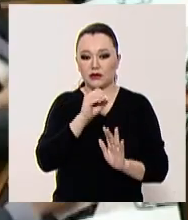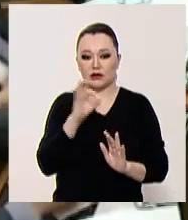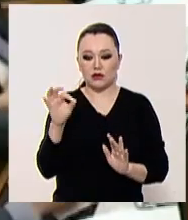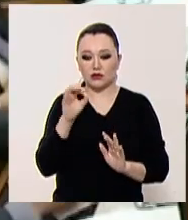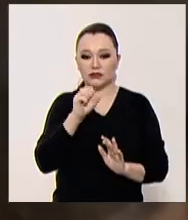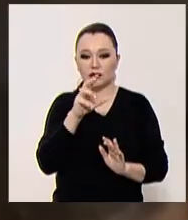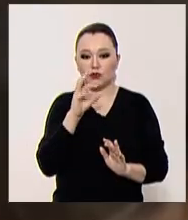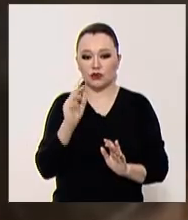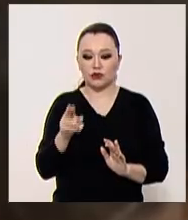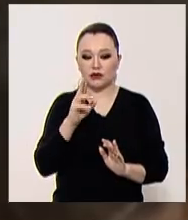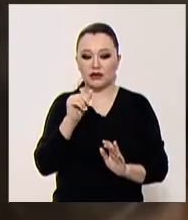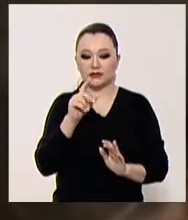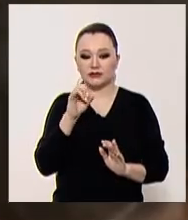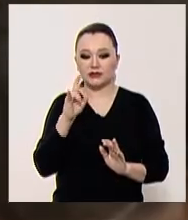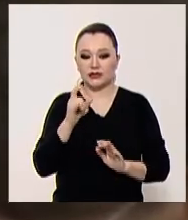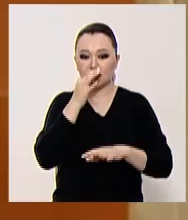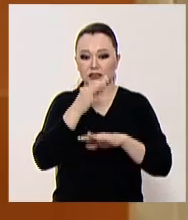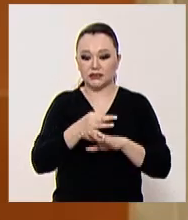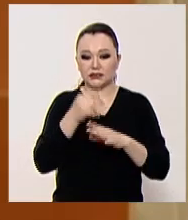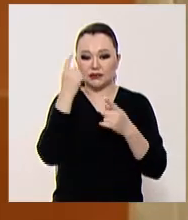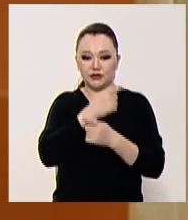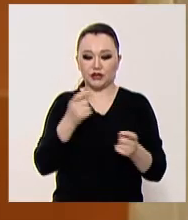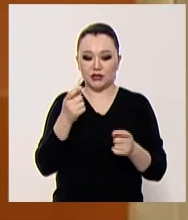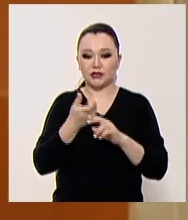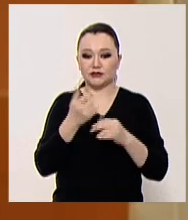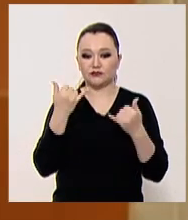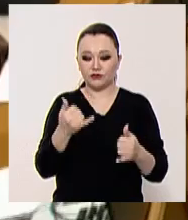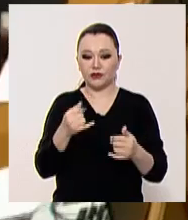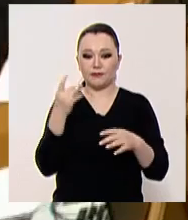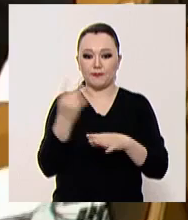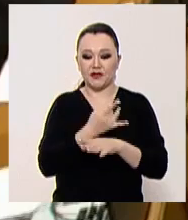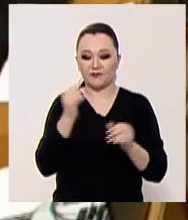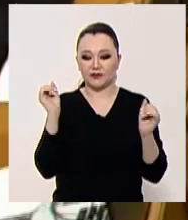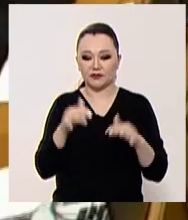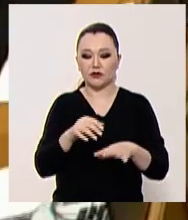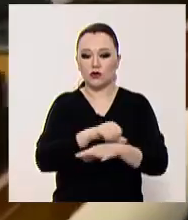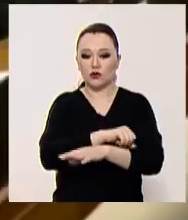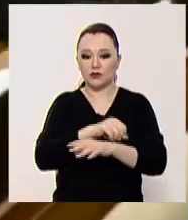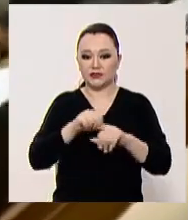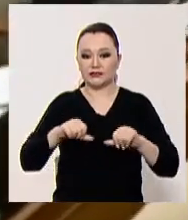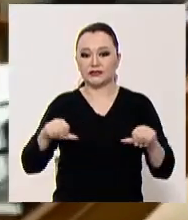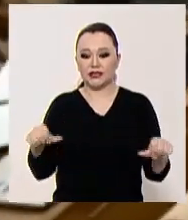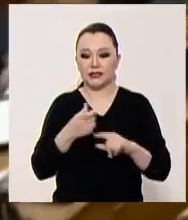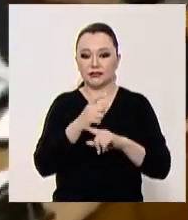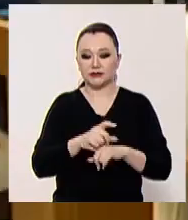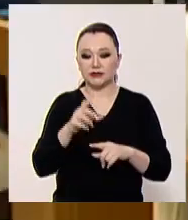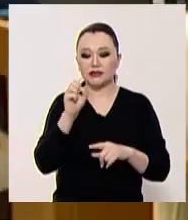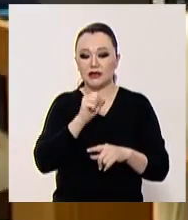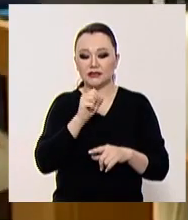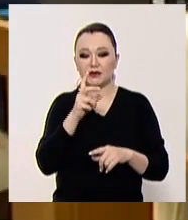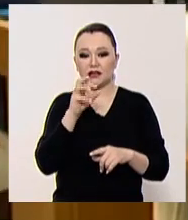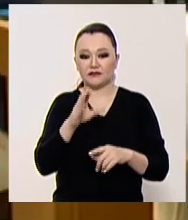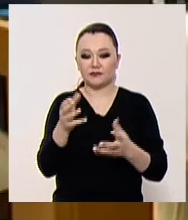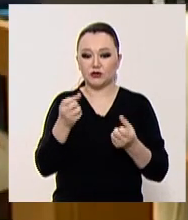общества «Самрук-Казына», говорится в сообщении. Сегодня состоялось первое заседание комиссии, по итогам которого Алихан Смаилов поручил